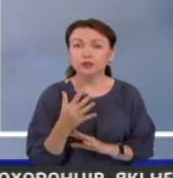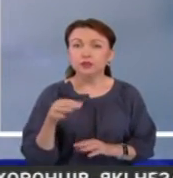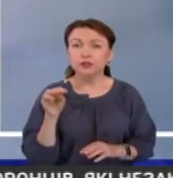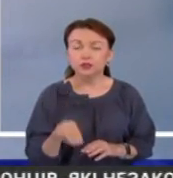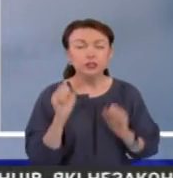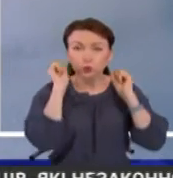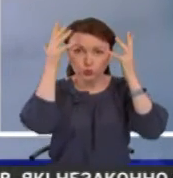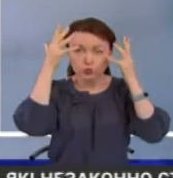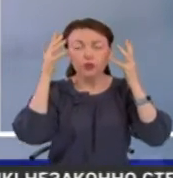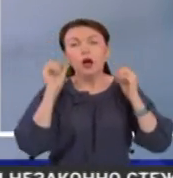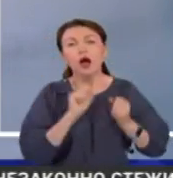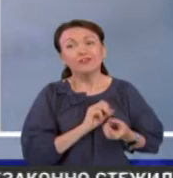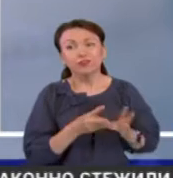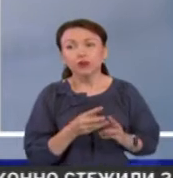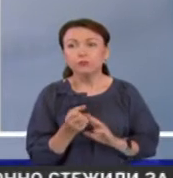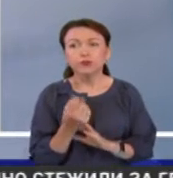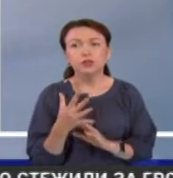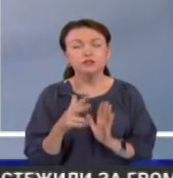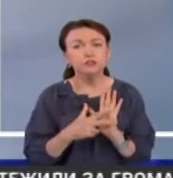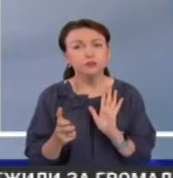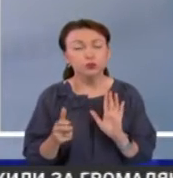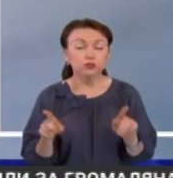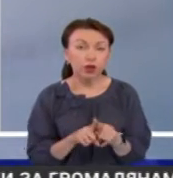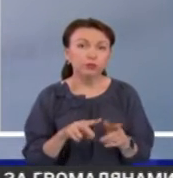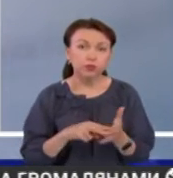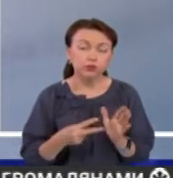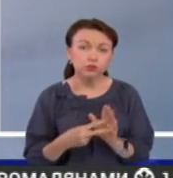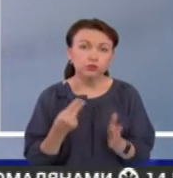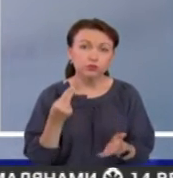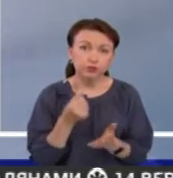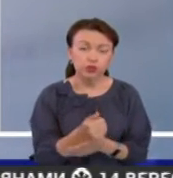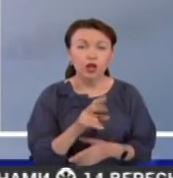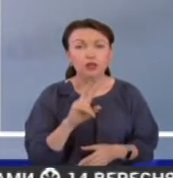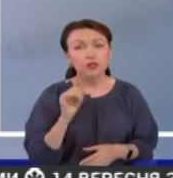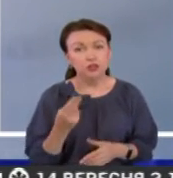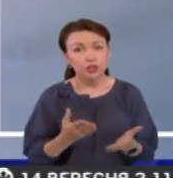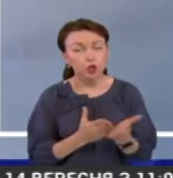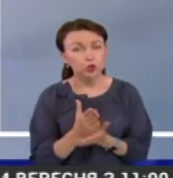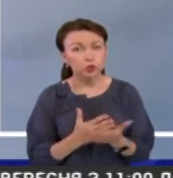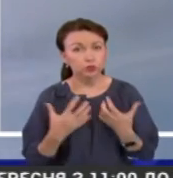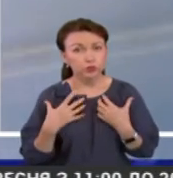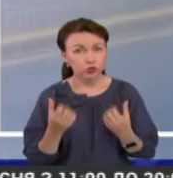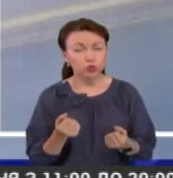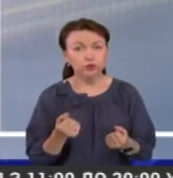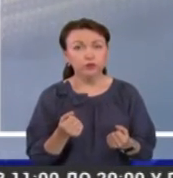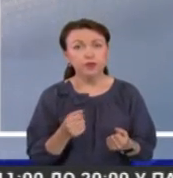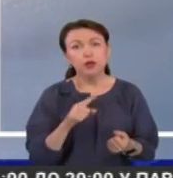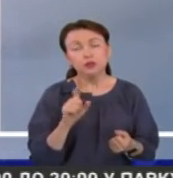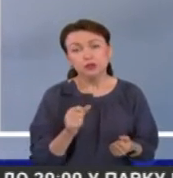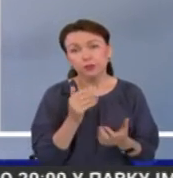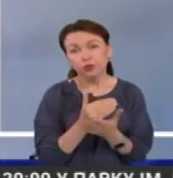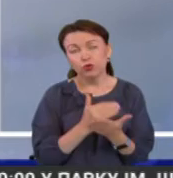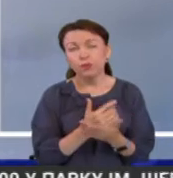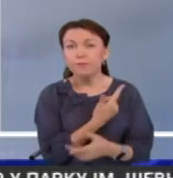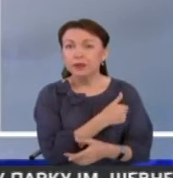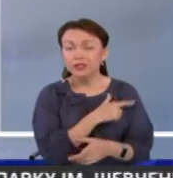гривень за лікування інфаркту. Саме скільки планує сплачувати Національна служба здоров'я медзакладом за програмою